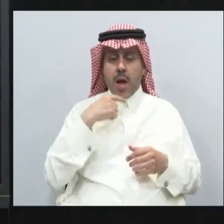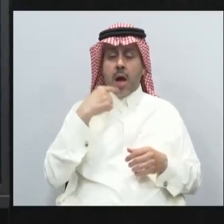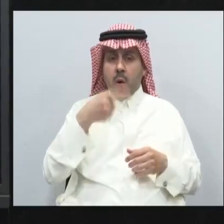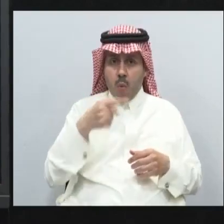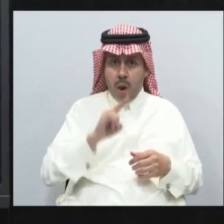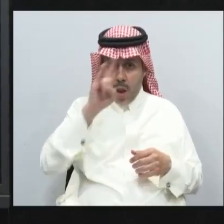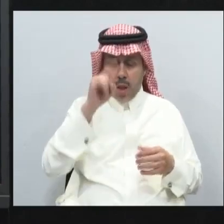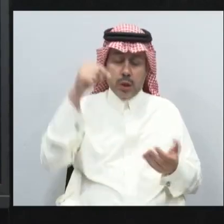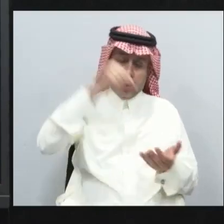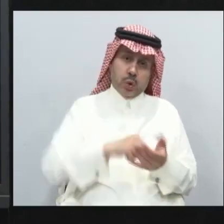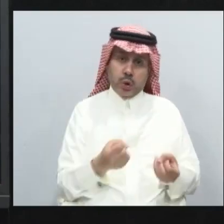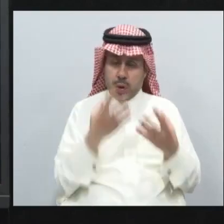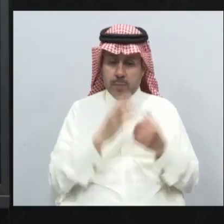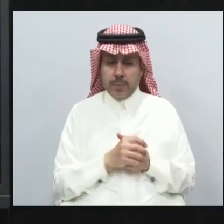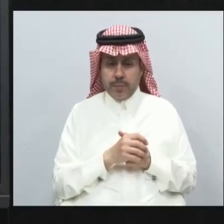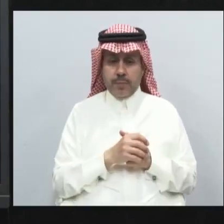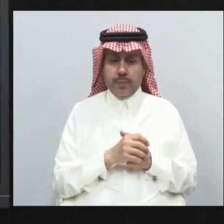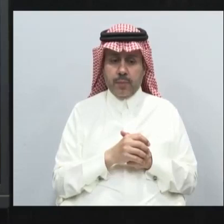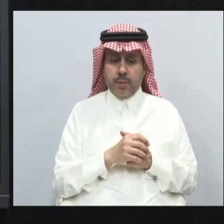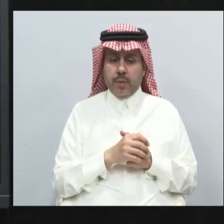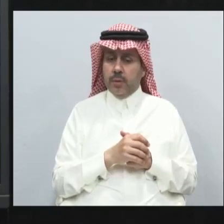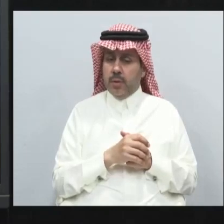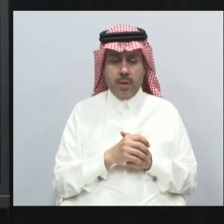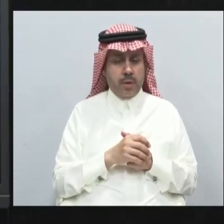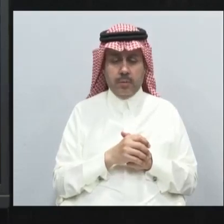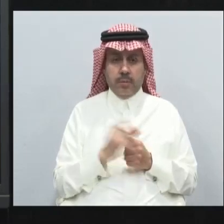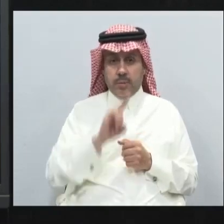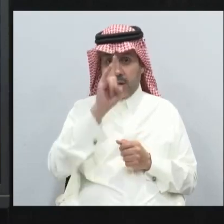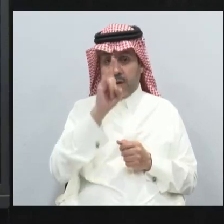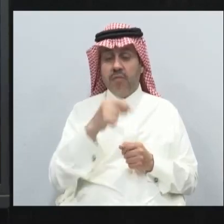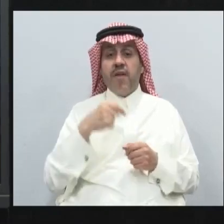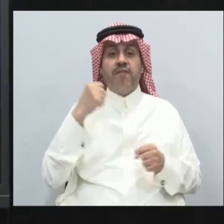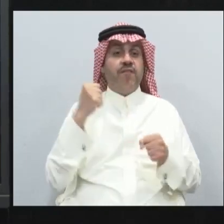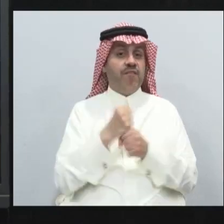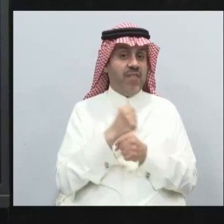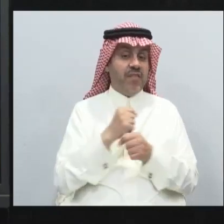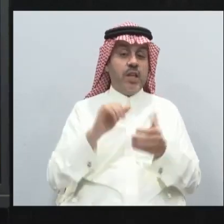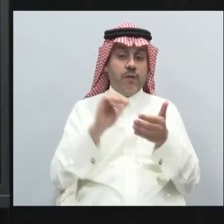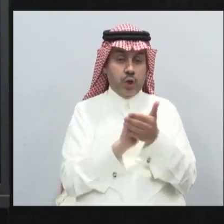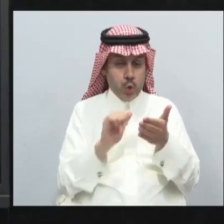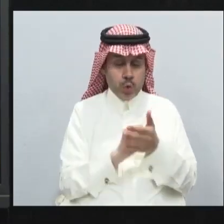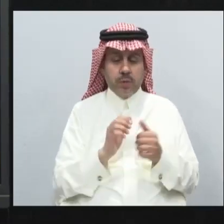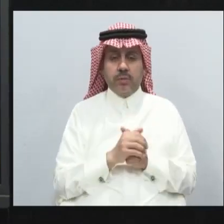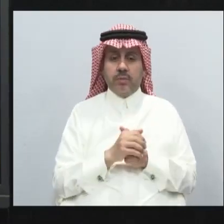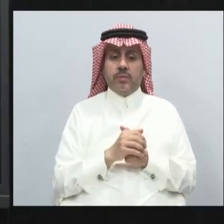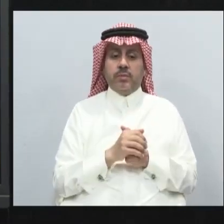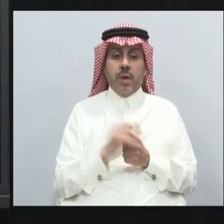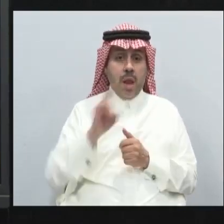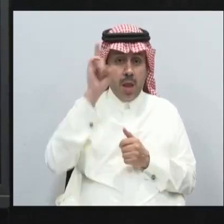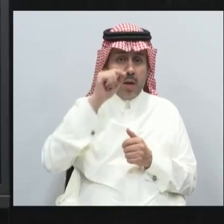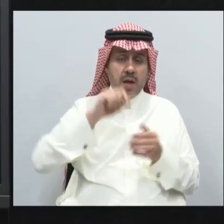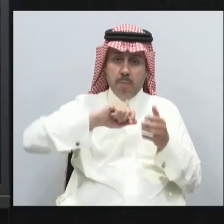طبقت ما اردت من لا اله الا الله نقول له لا لا بد لها شروط فلا اله الا الله